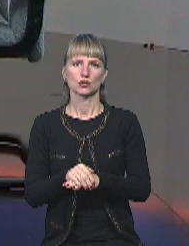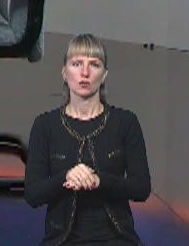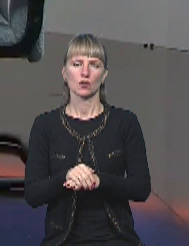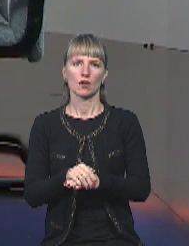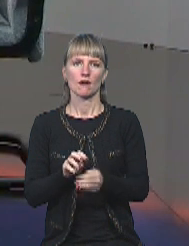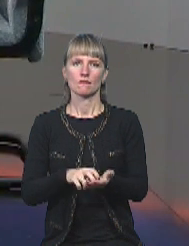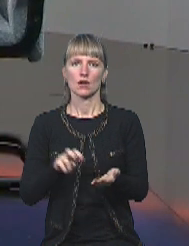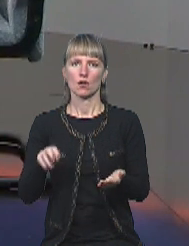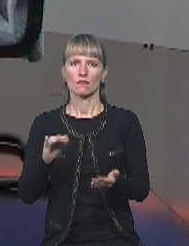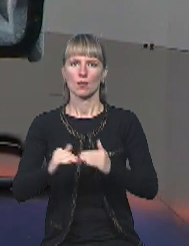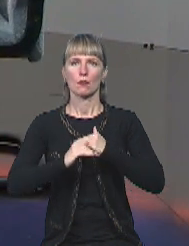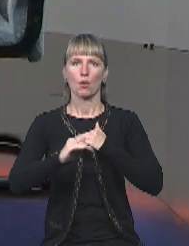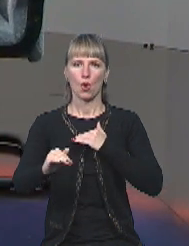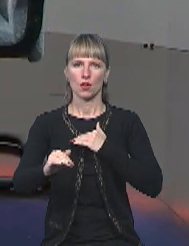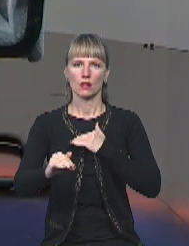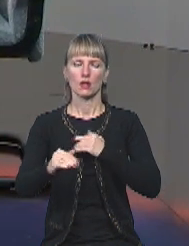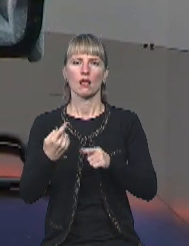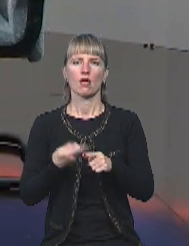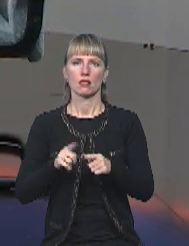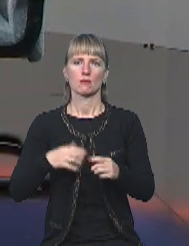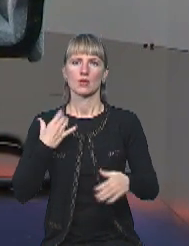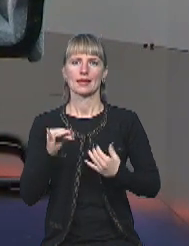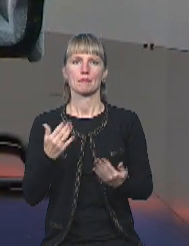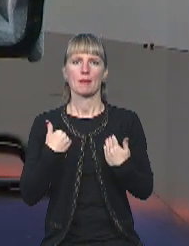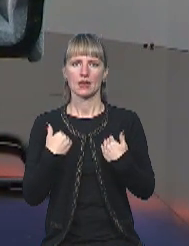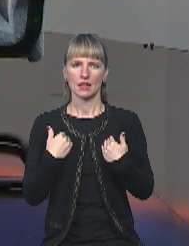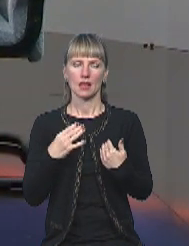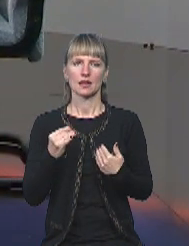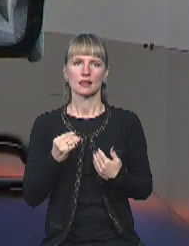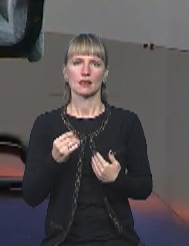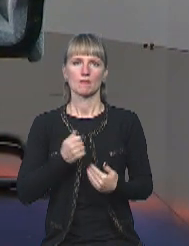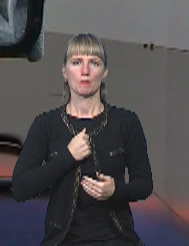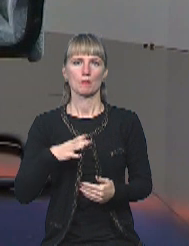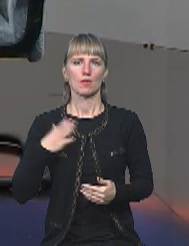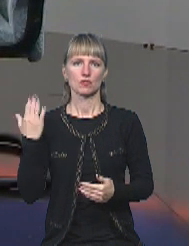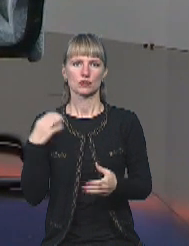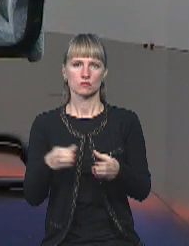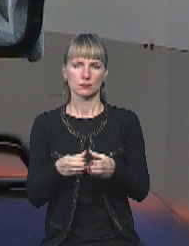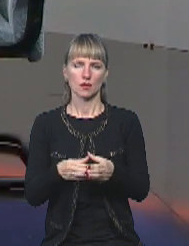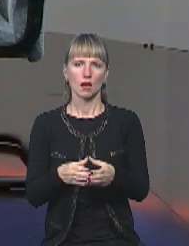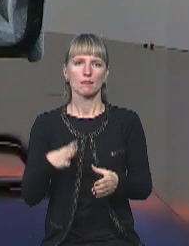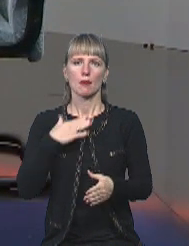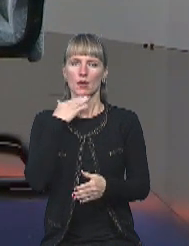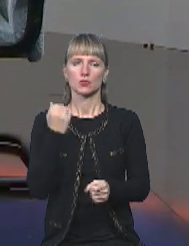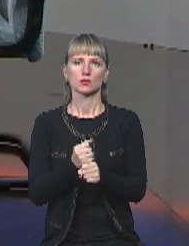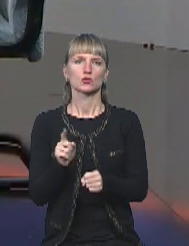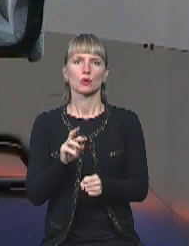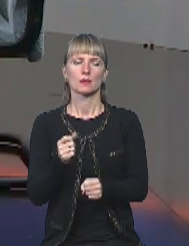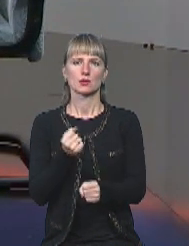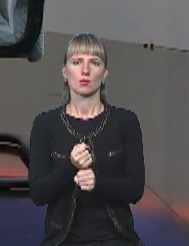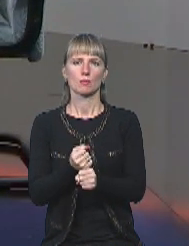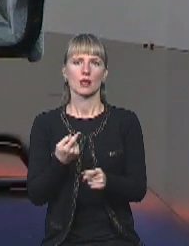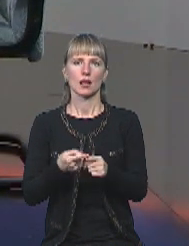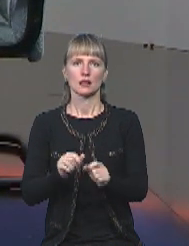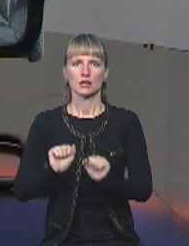виходять у поле, і це дуже також турбує і мене, і ветеранську спільноту, тому що ну, дуже багато було зроблено для того, щоб зробити